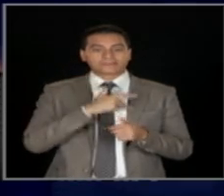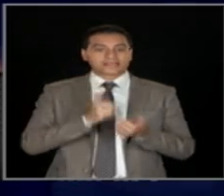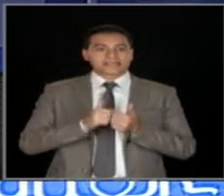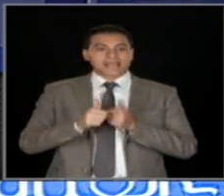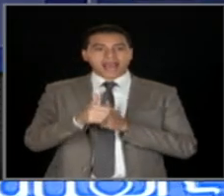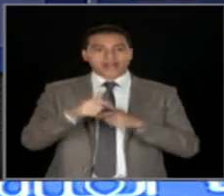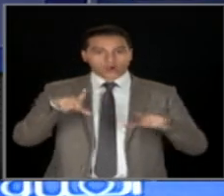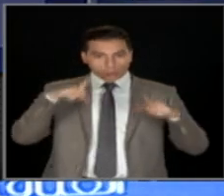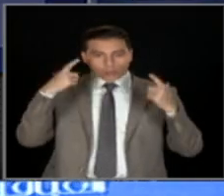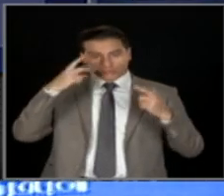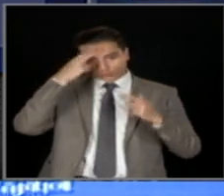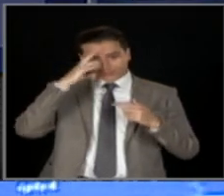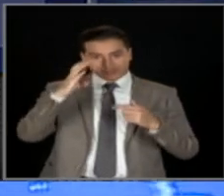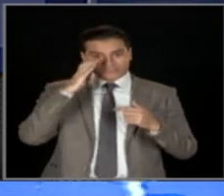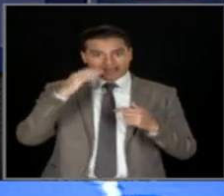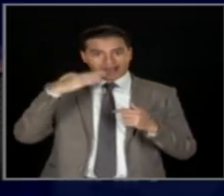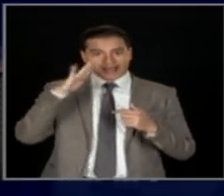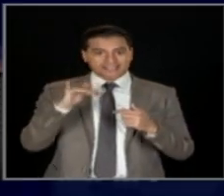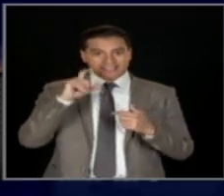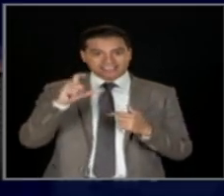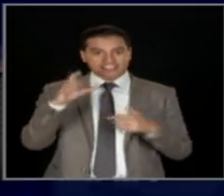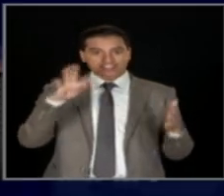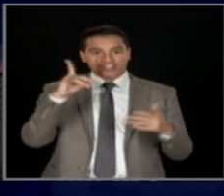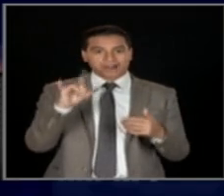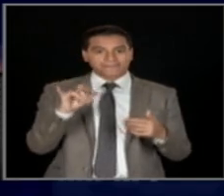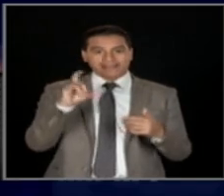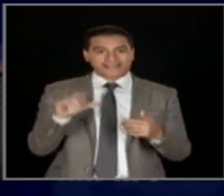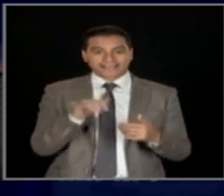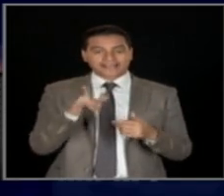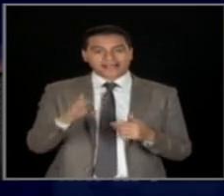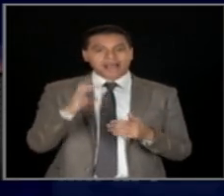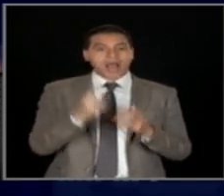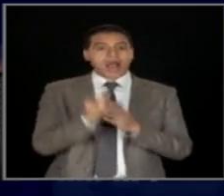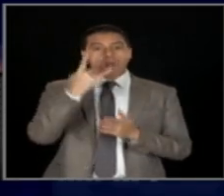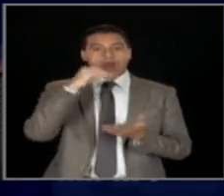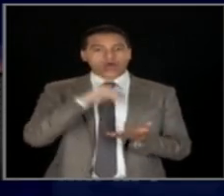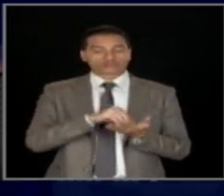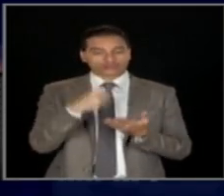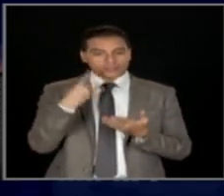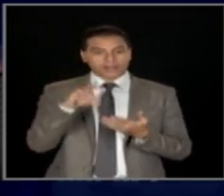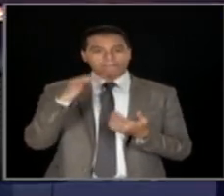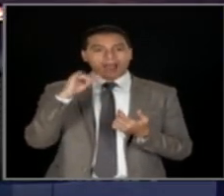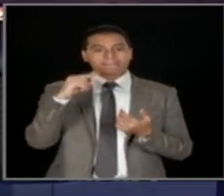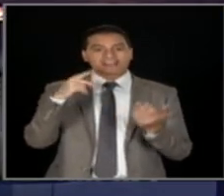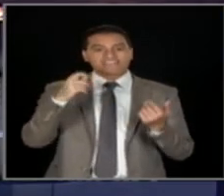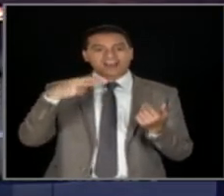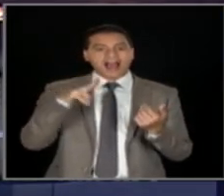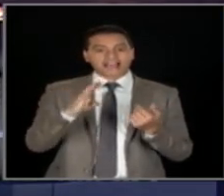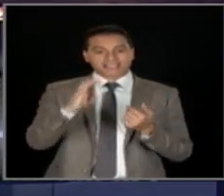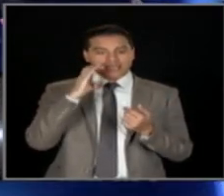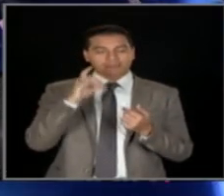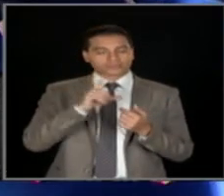الوحوش؟ إجابتك حسين الشربيني. حسين الشربيني أول 10 نقط لمحمد رفعت، إجابة صحيحة.